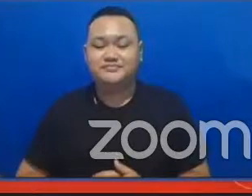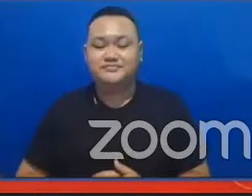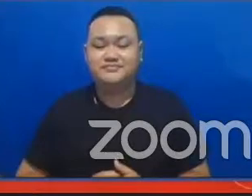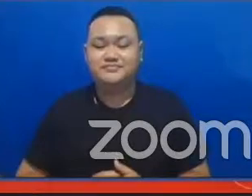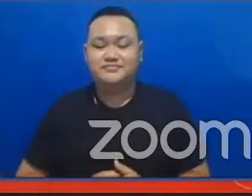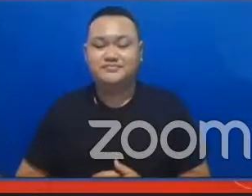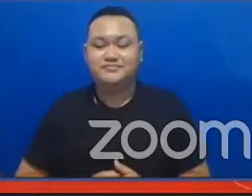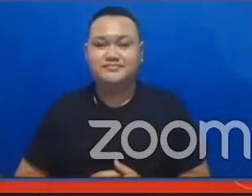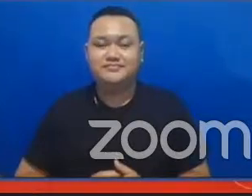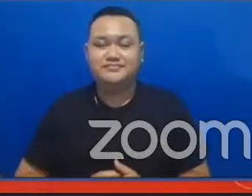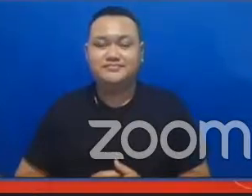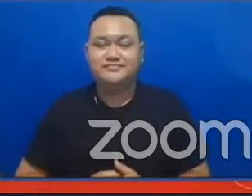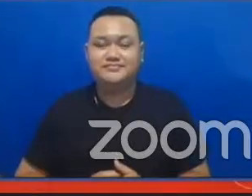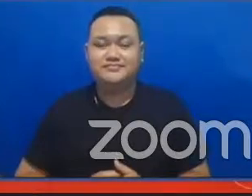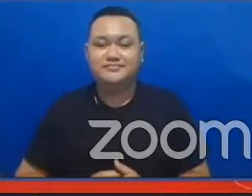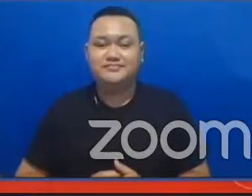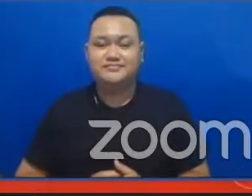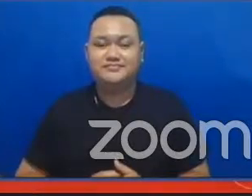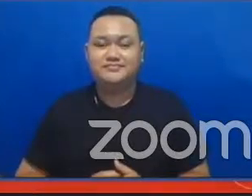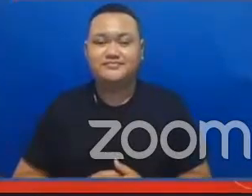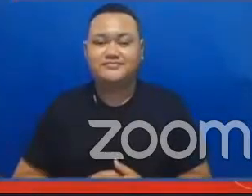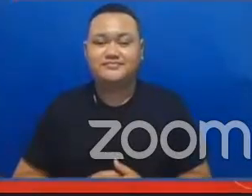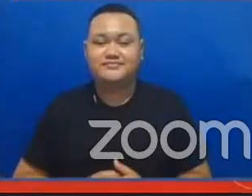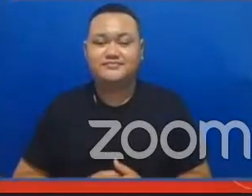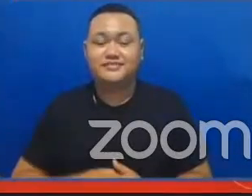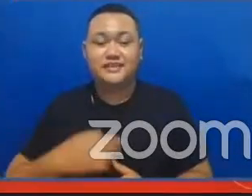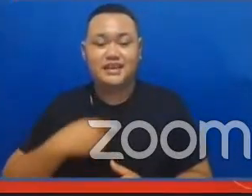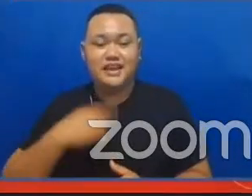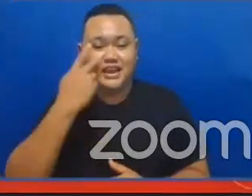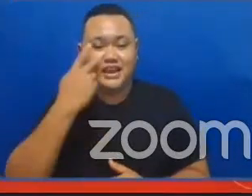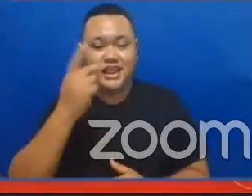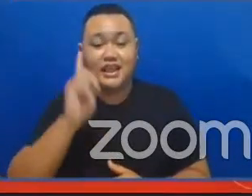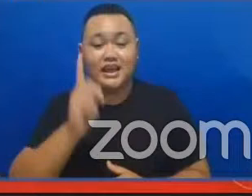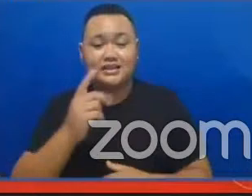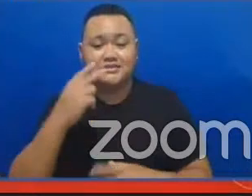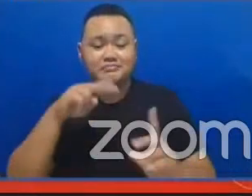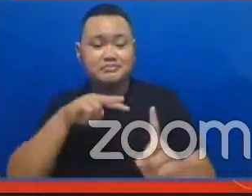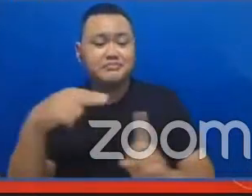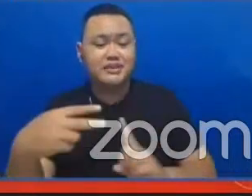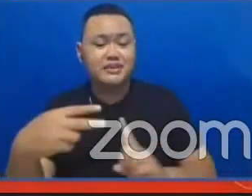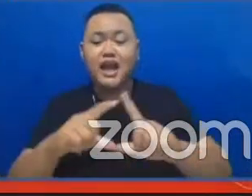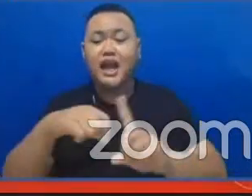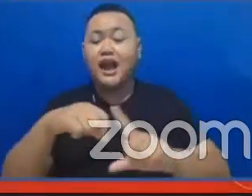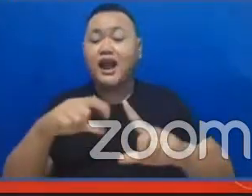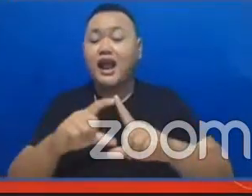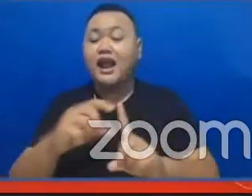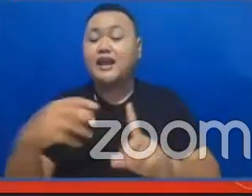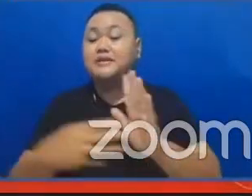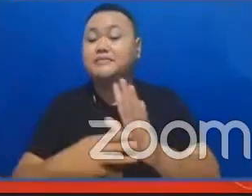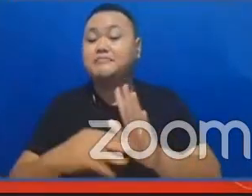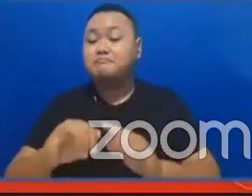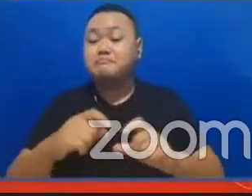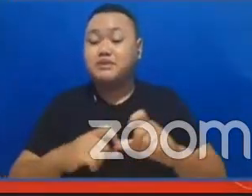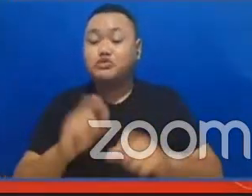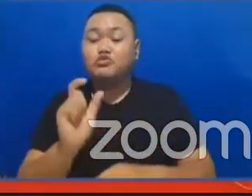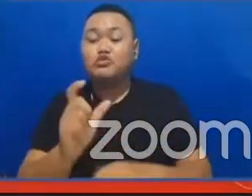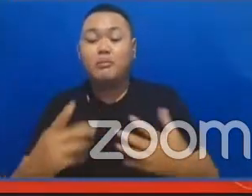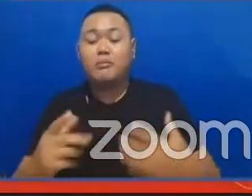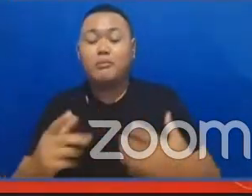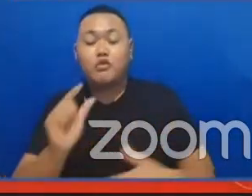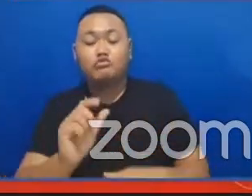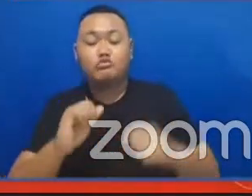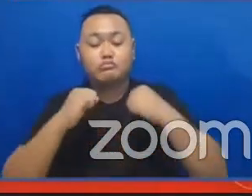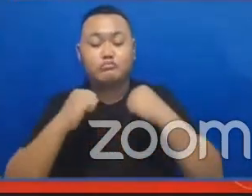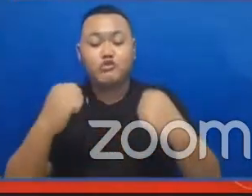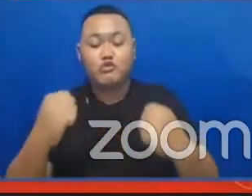Jadi saya meninjau dari segi akademisnya tentu untuk memperkuat apa yang diungkapkan tadi